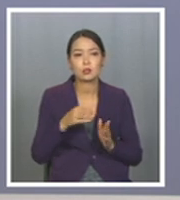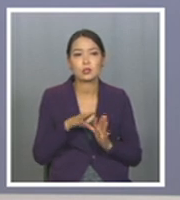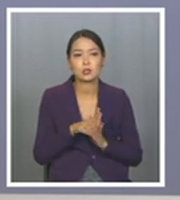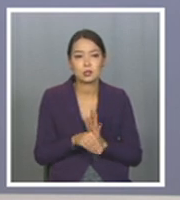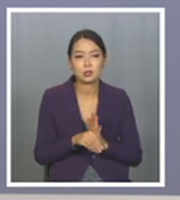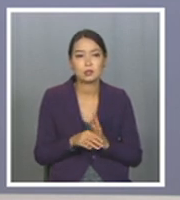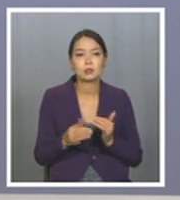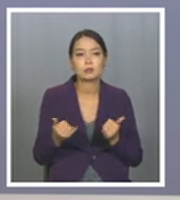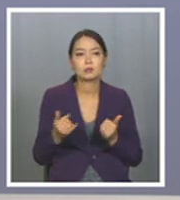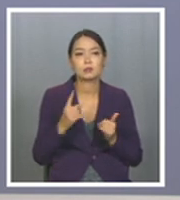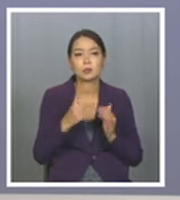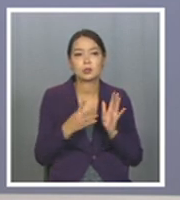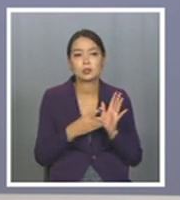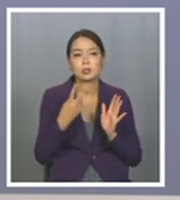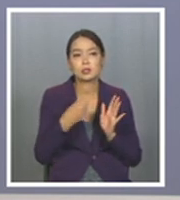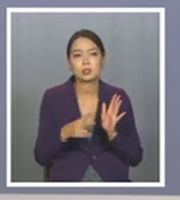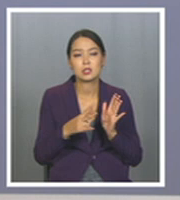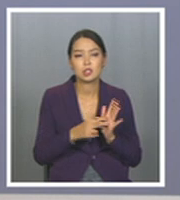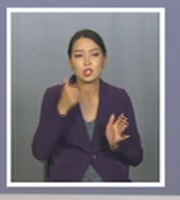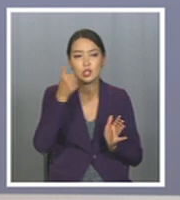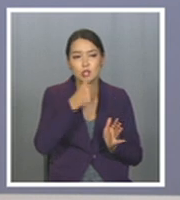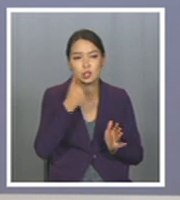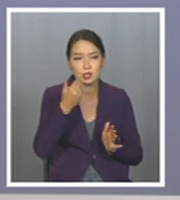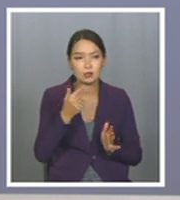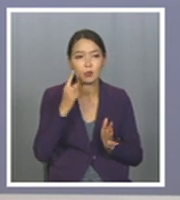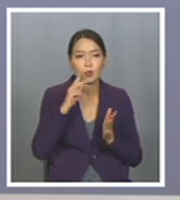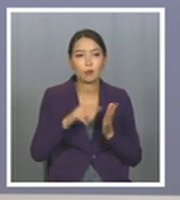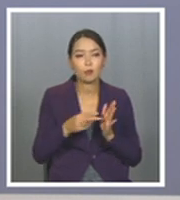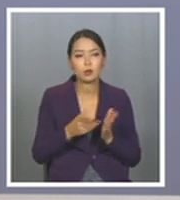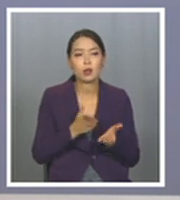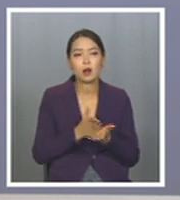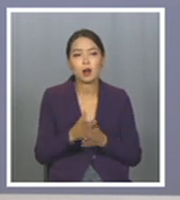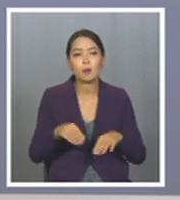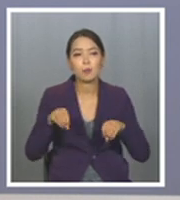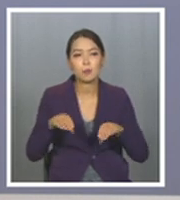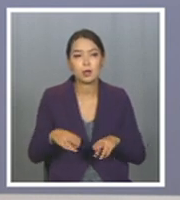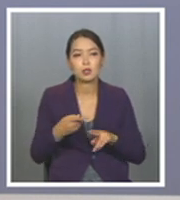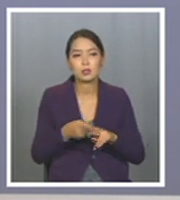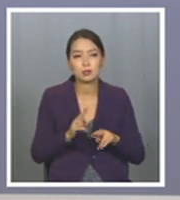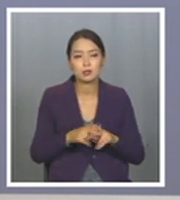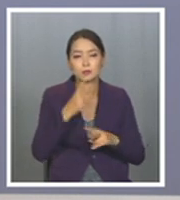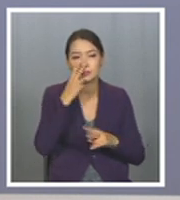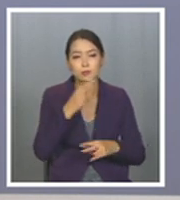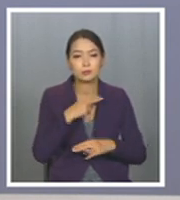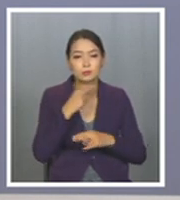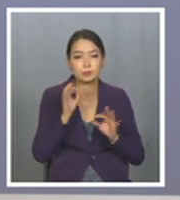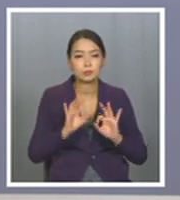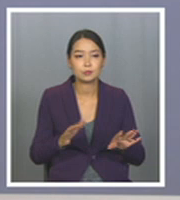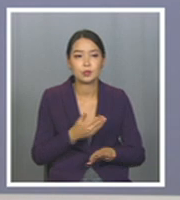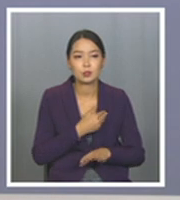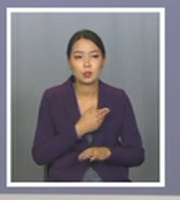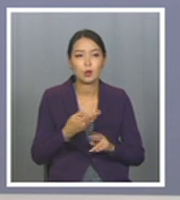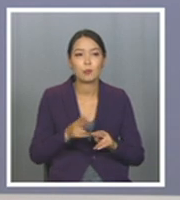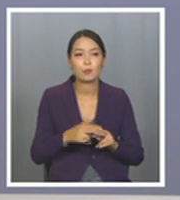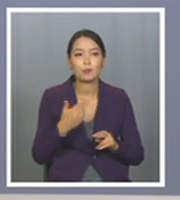сіздермен 1928 жылғы ұжымдастыру барысында қабылданған мына бір декретке ерекше тоқталғымыз келеді. Ол